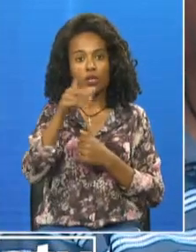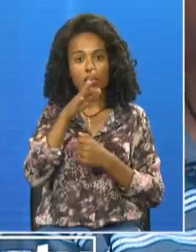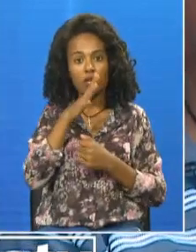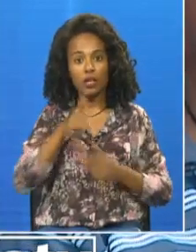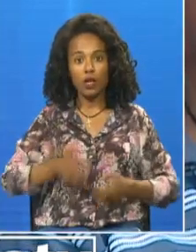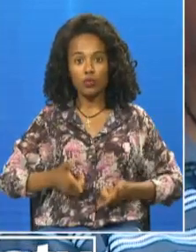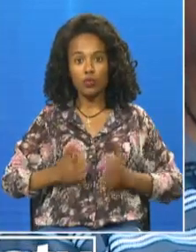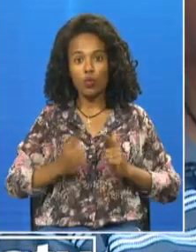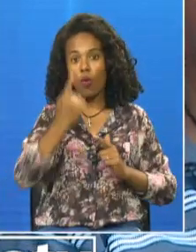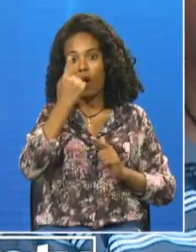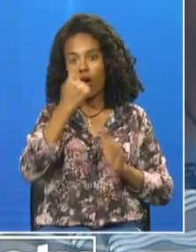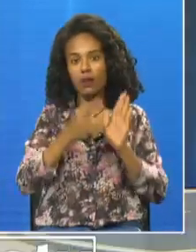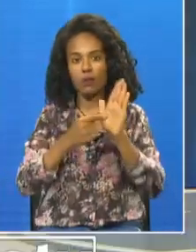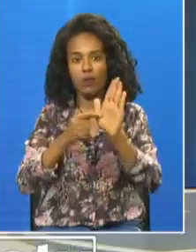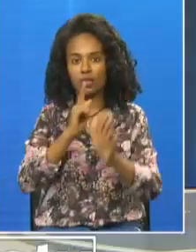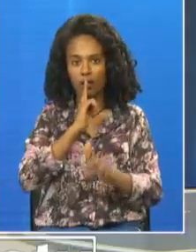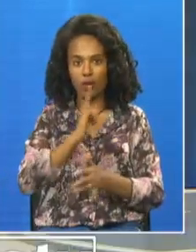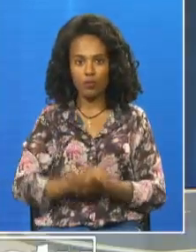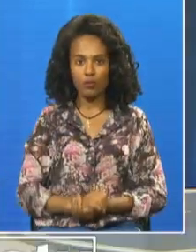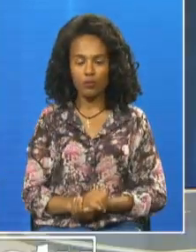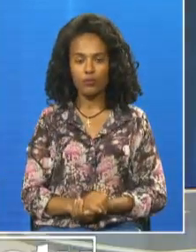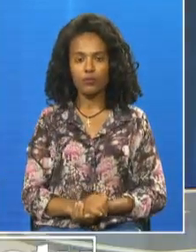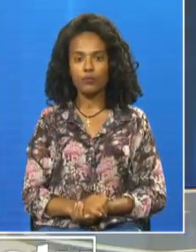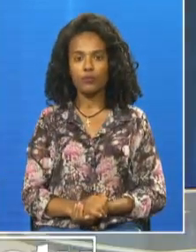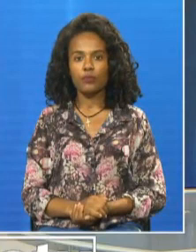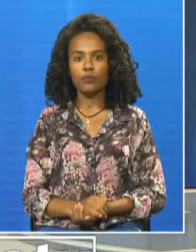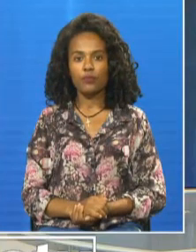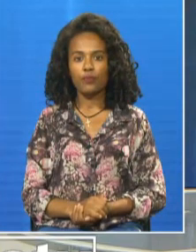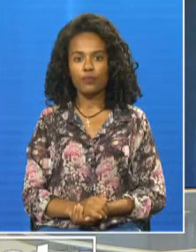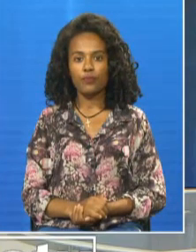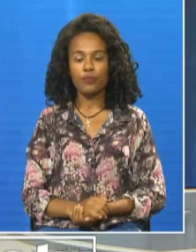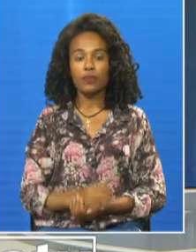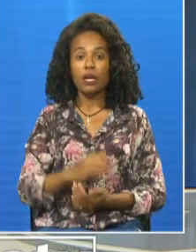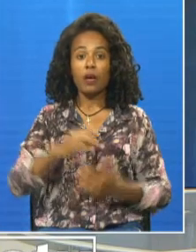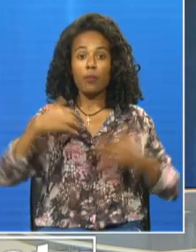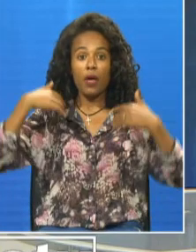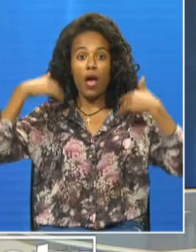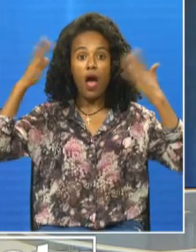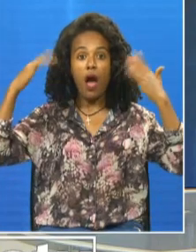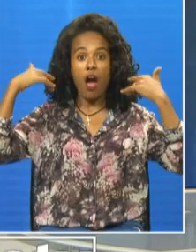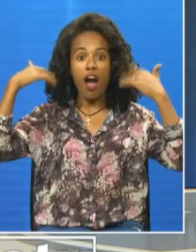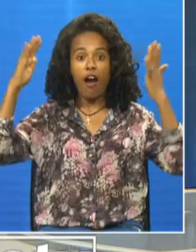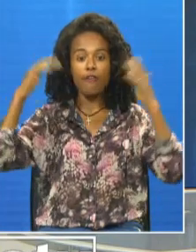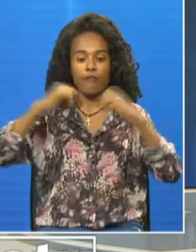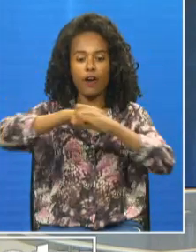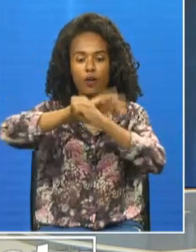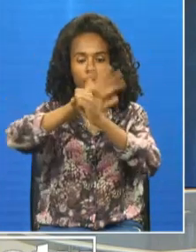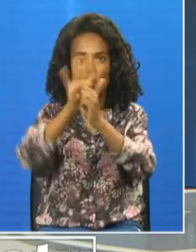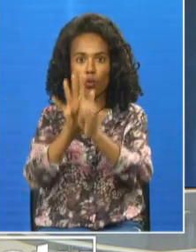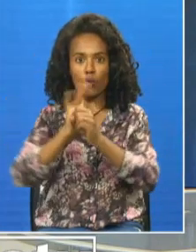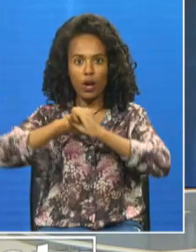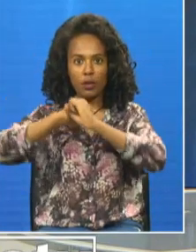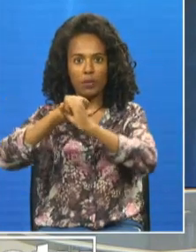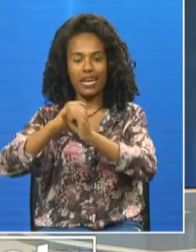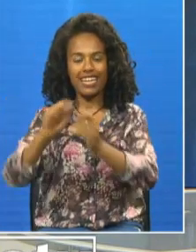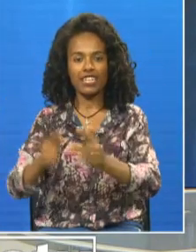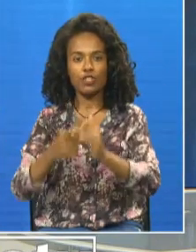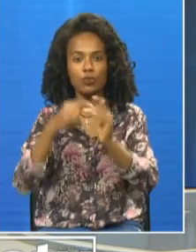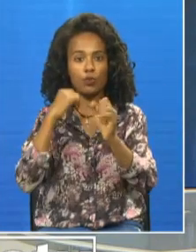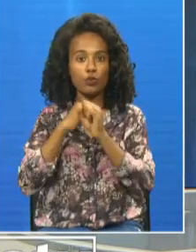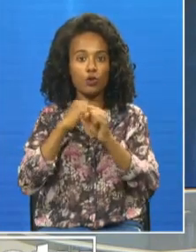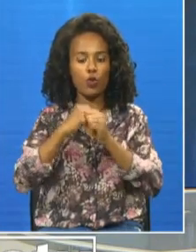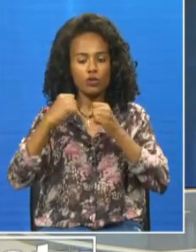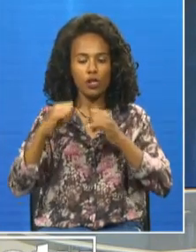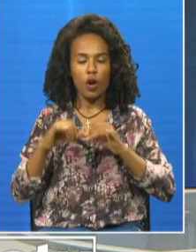ያዘው የጅቡቲ የኢትዮ ጅቡቲ መግቢያ ነው፣ ጋላፊ ሳይት ነው። በተጨማሪም በበሽታው ለተጠረጠሩና ከጅቡቲ